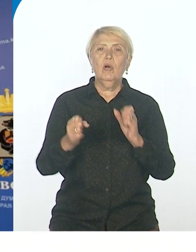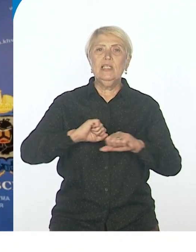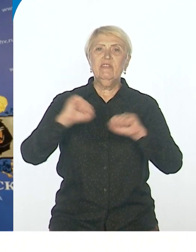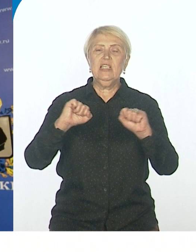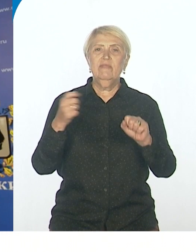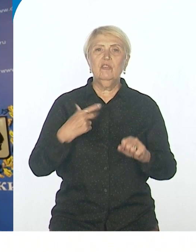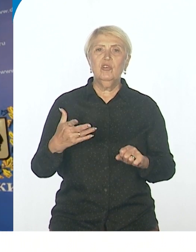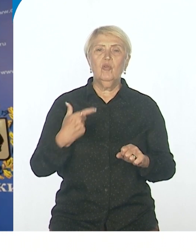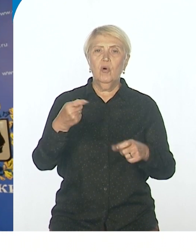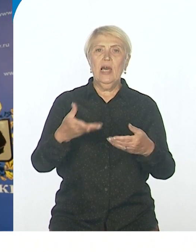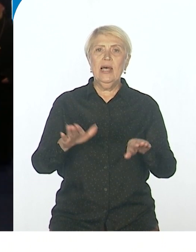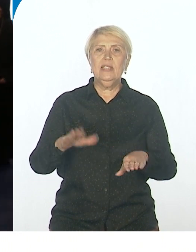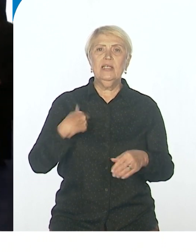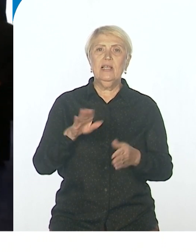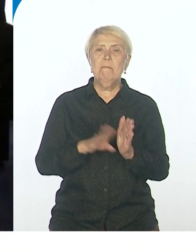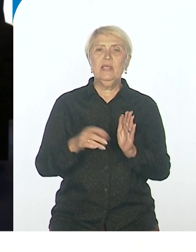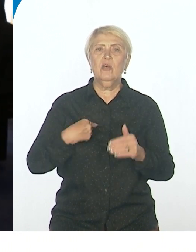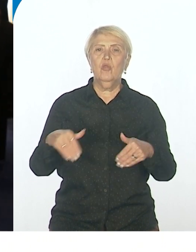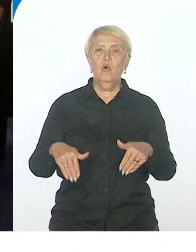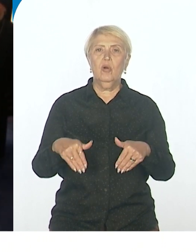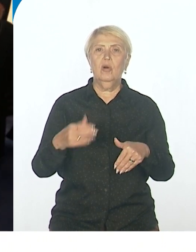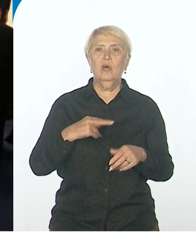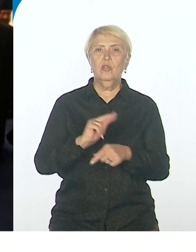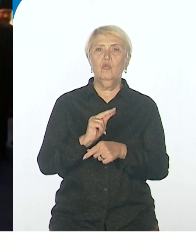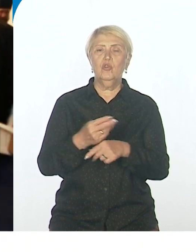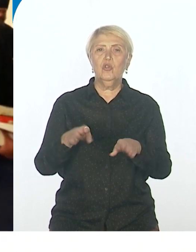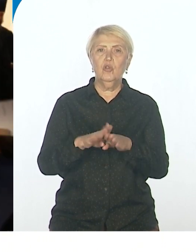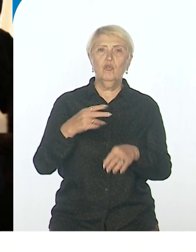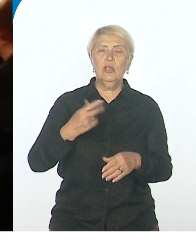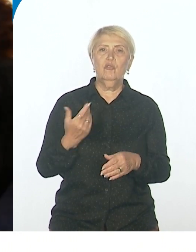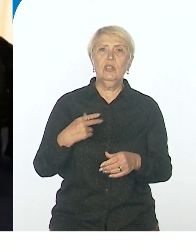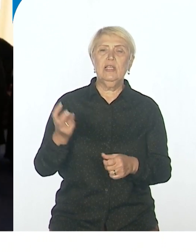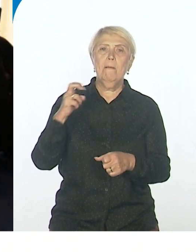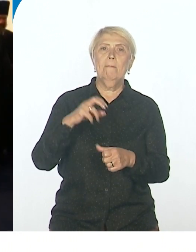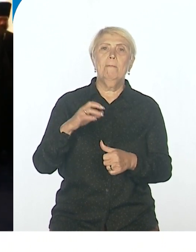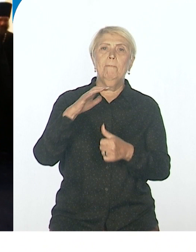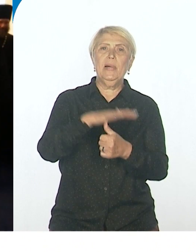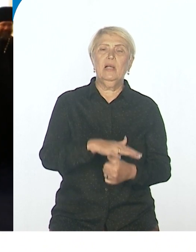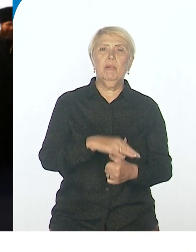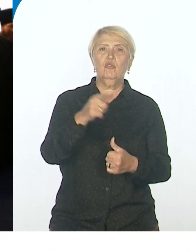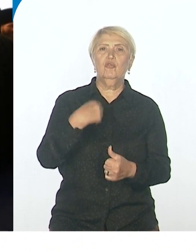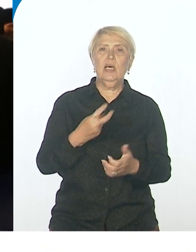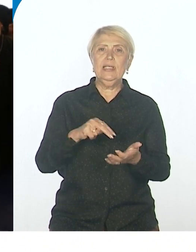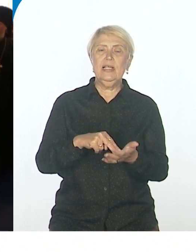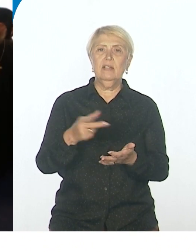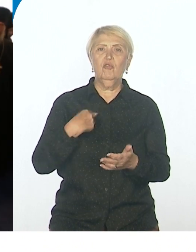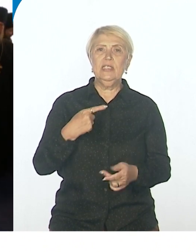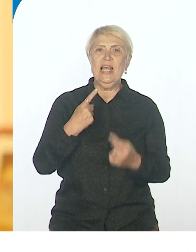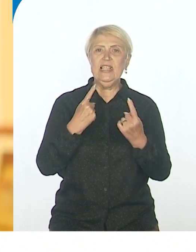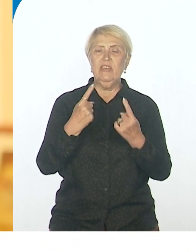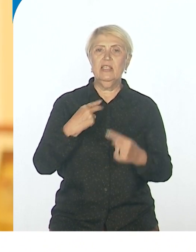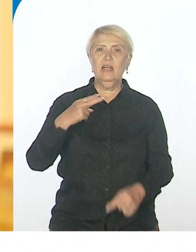остался без ног, однако встал в строй. Научился не только прыгать с парашютом, но и стал советником президента,